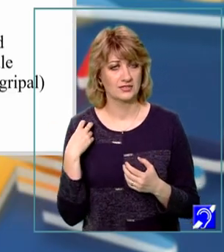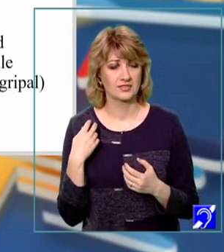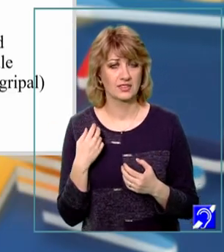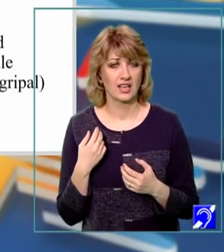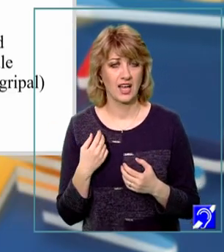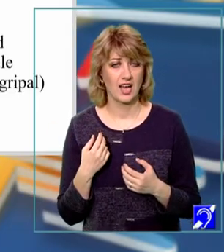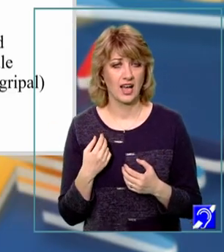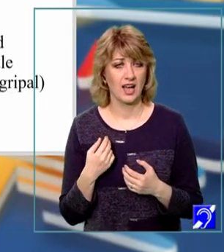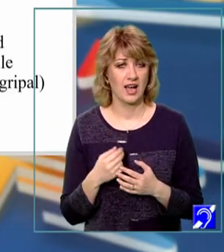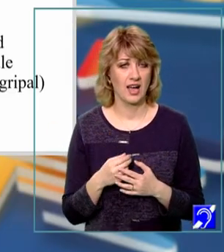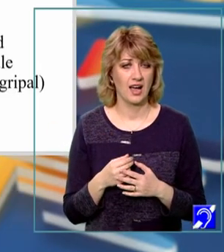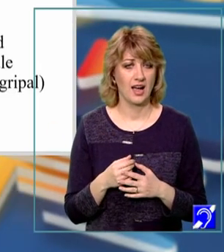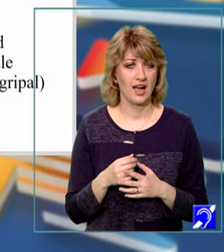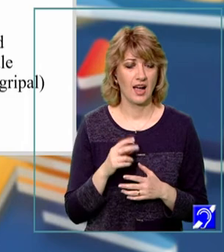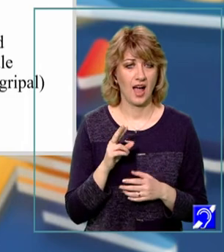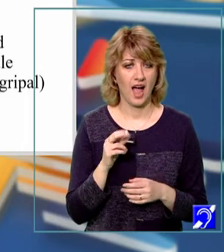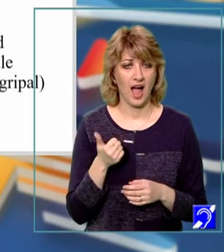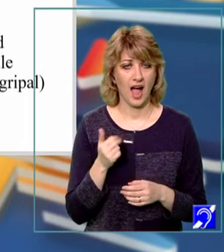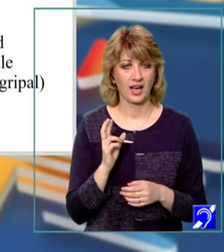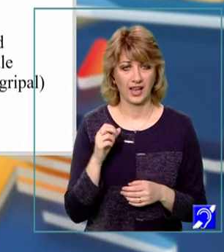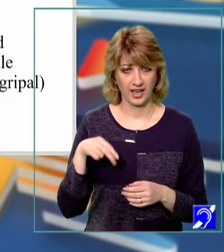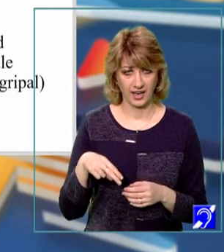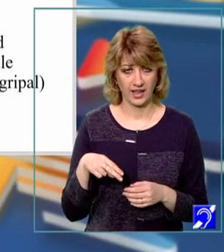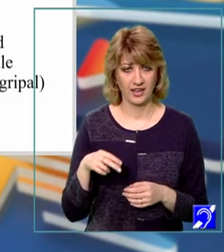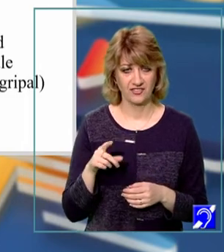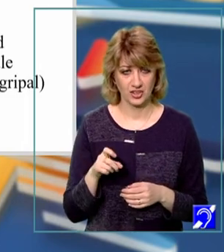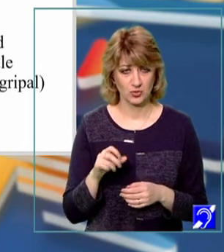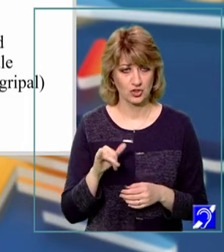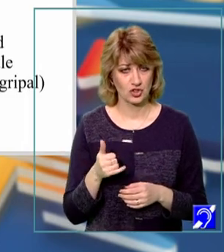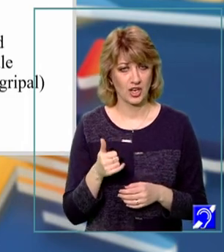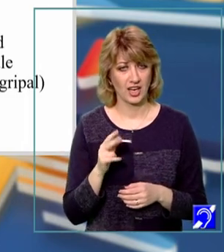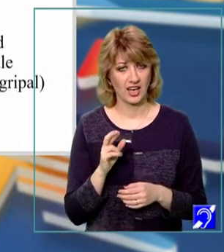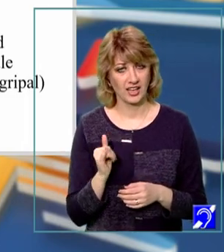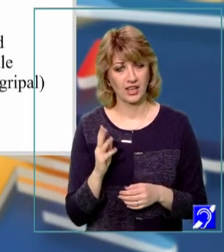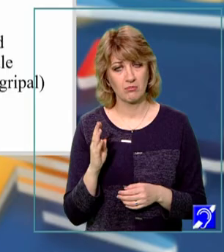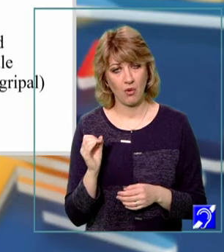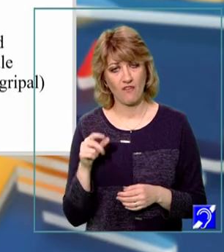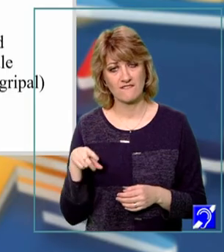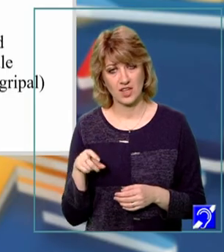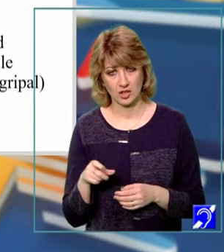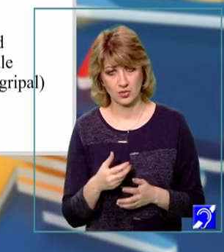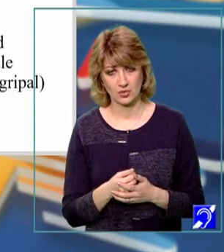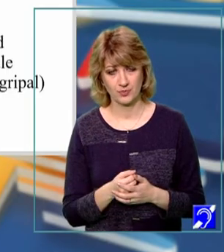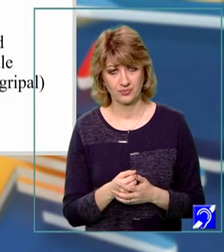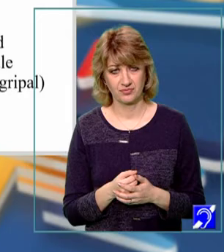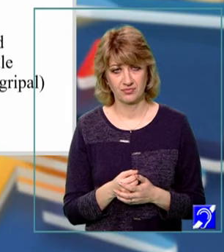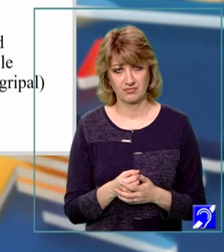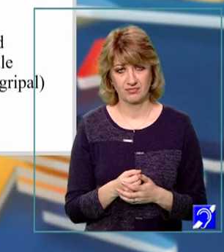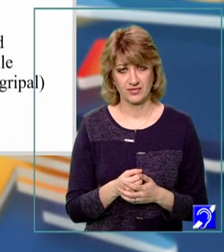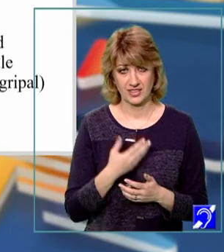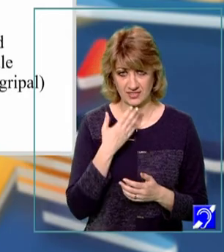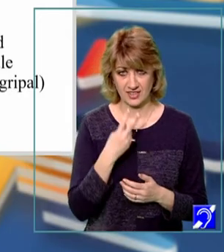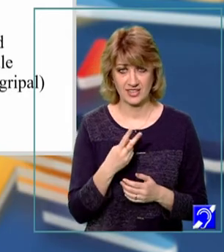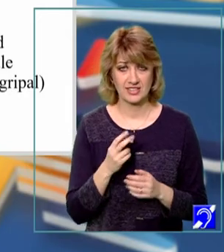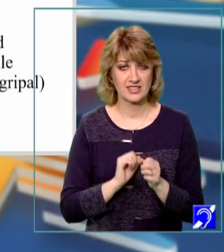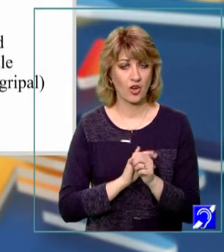RNA-virusurile sau ribovirusurile. Observăm și aici câteva exemple. Iată, SARS-CoV-2 se află în